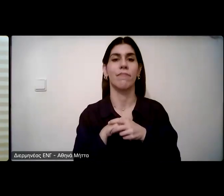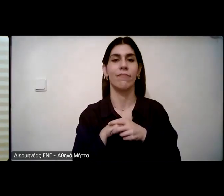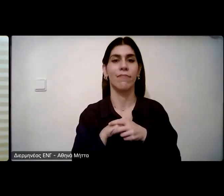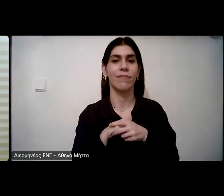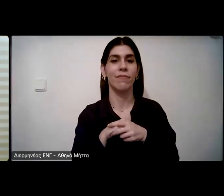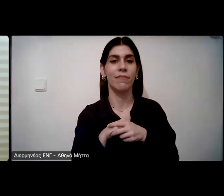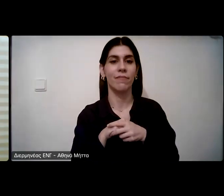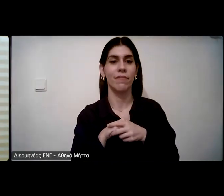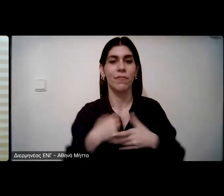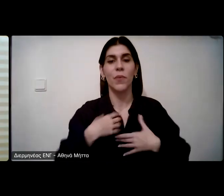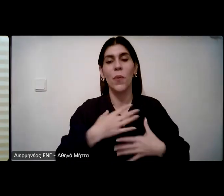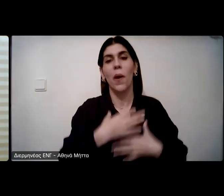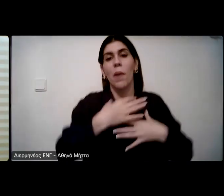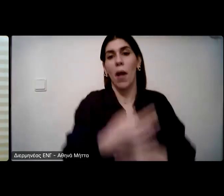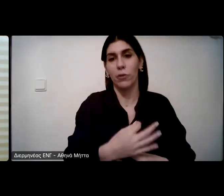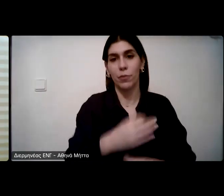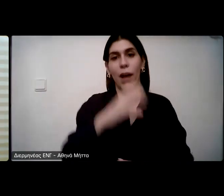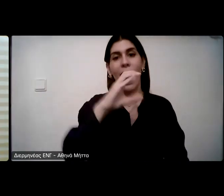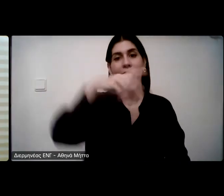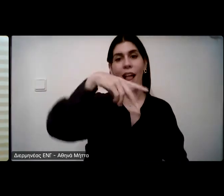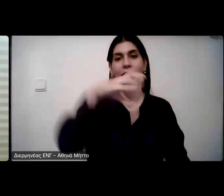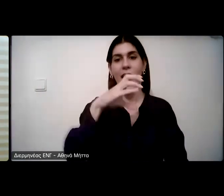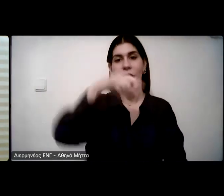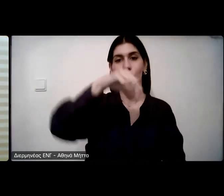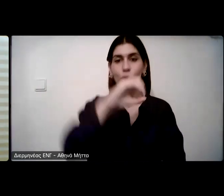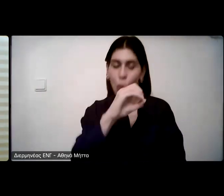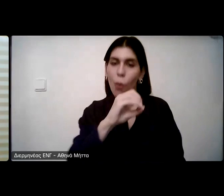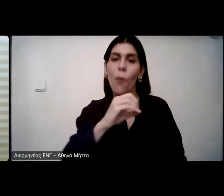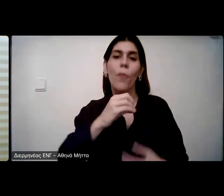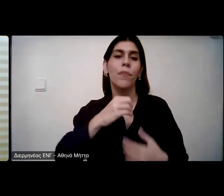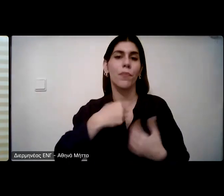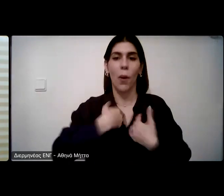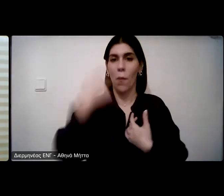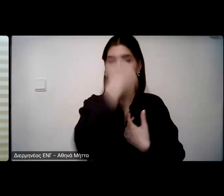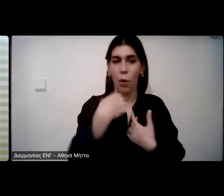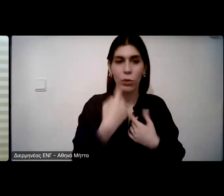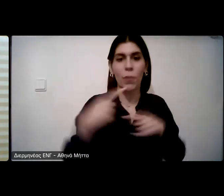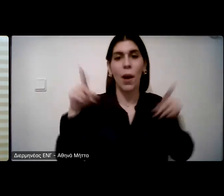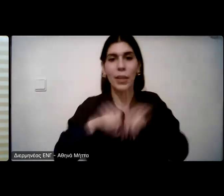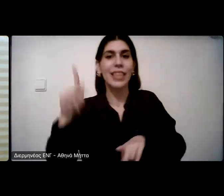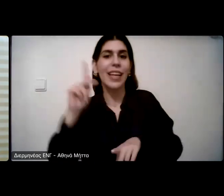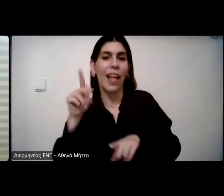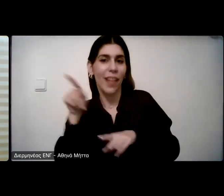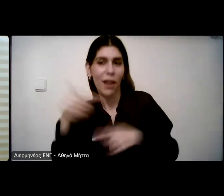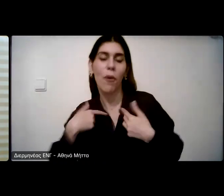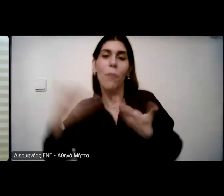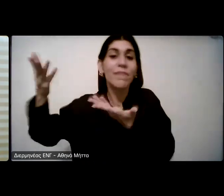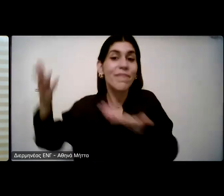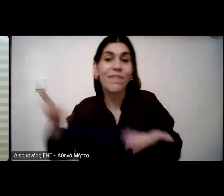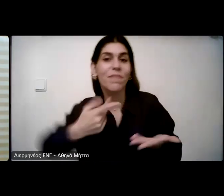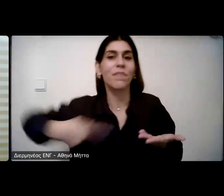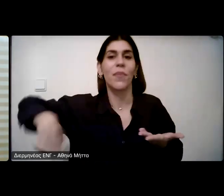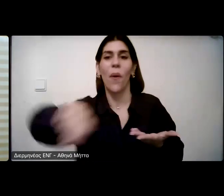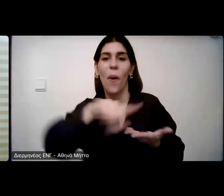Εκ μέρους της Ελέτο, η Κατερίνα Τωράκη και εγώ προσωπικά, σας καλωσορίζουμε όλες και όλους στην